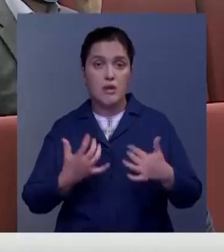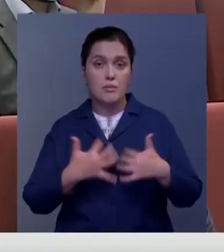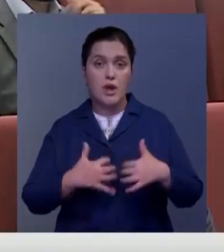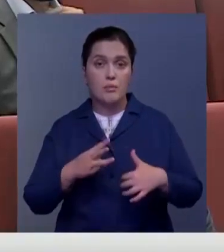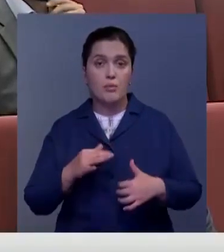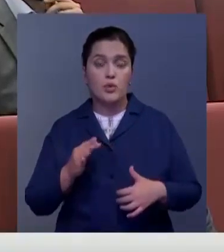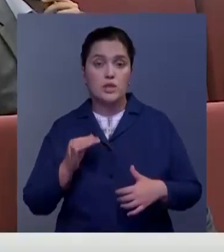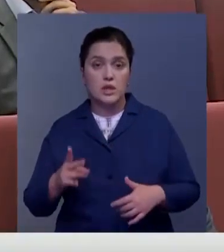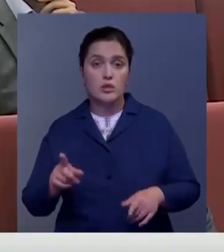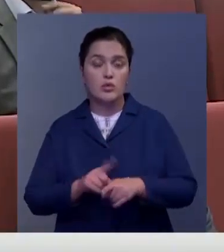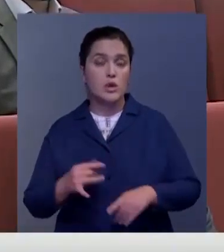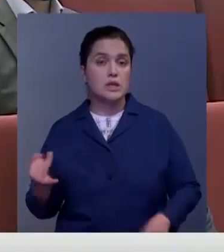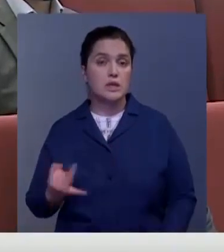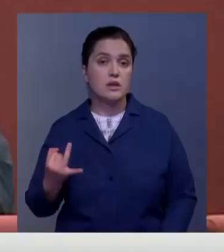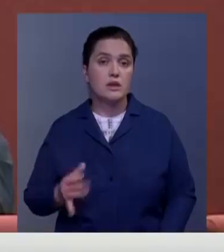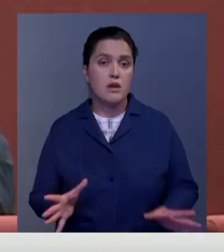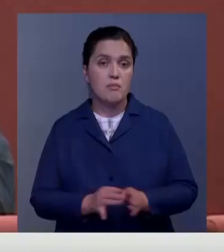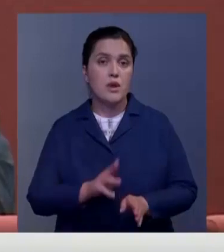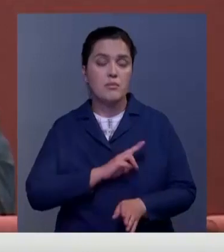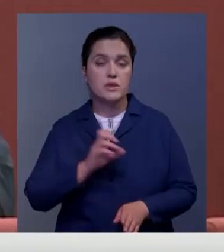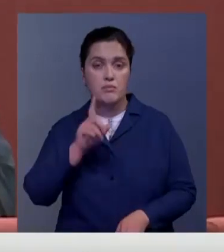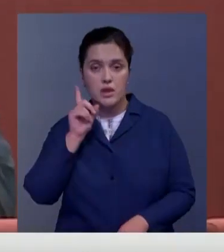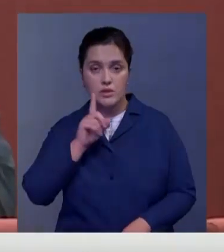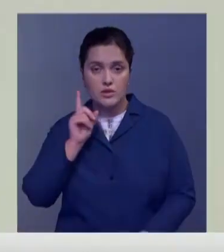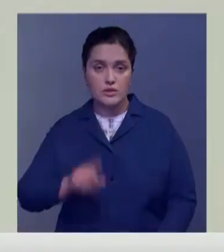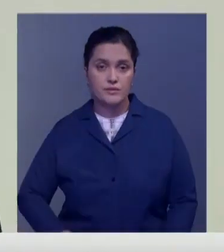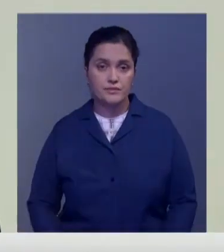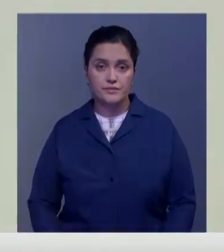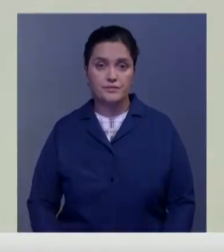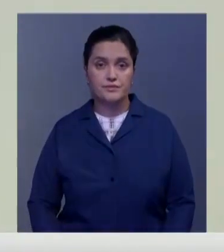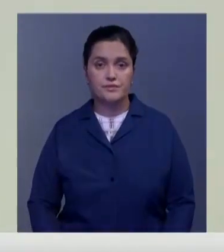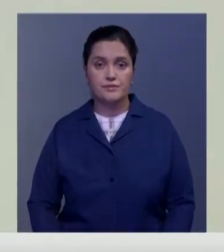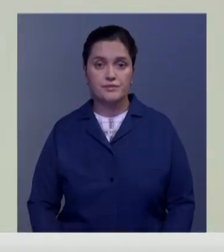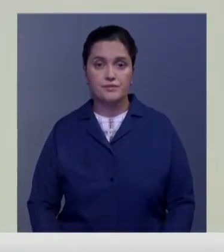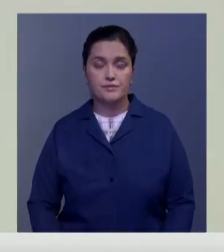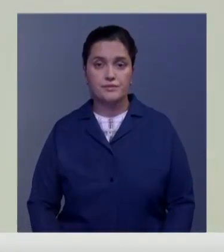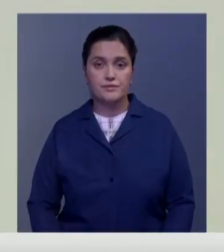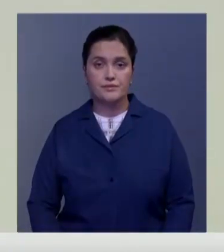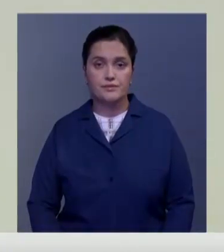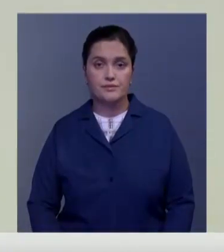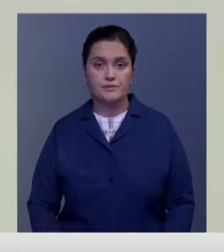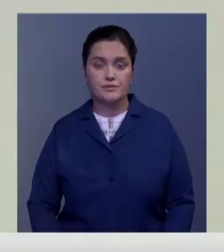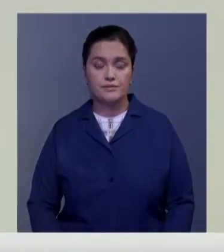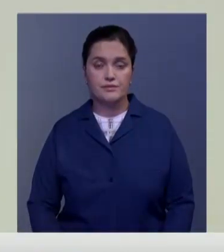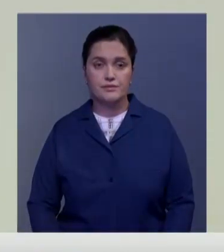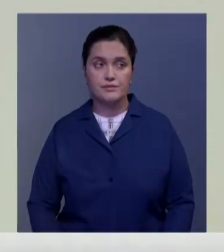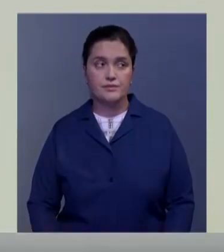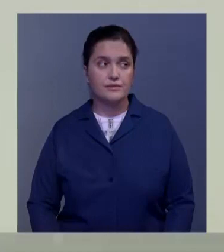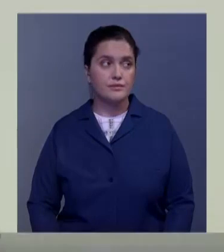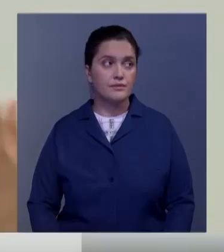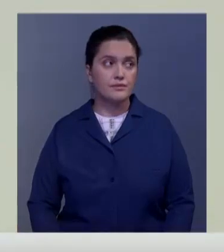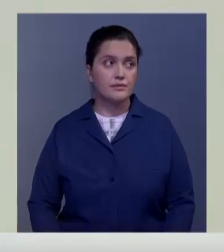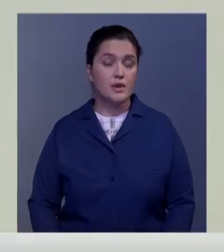Мусин. Он также выразил заинтересованность в совместной работе с молодежью. Свежие взгляды со стороны, как